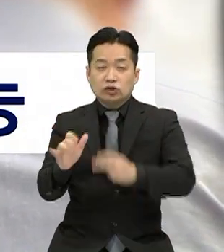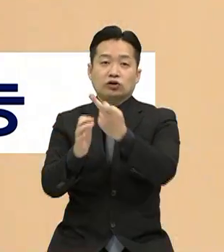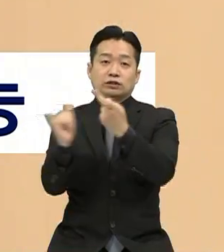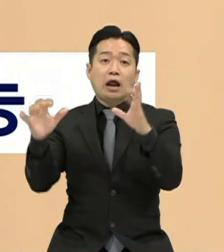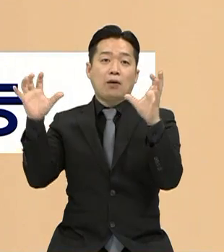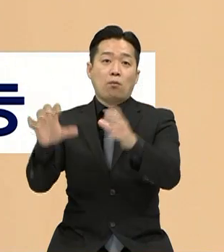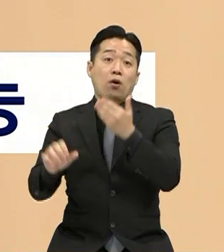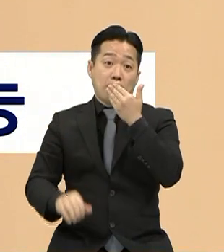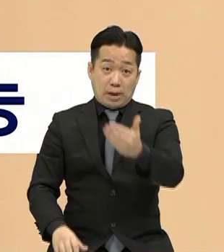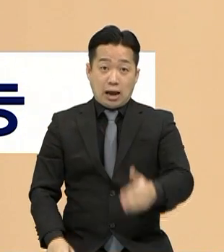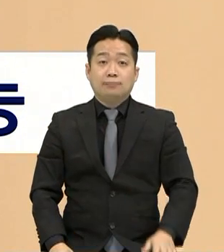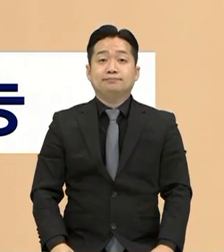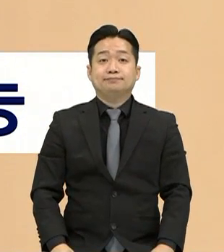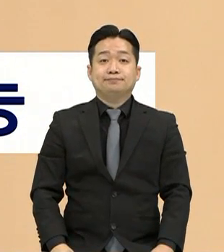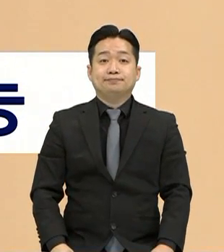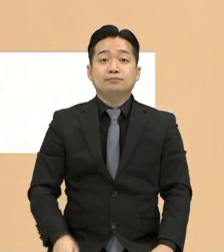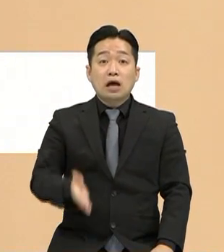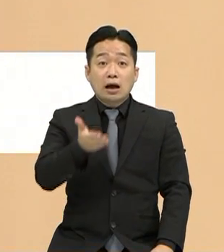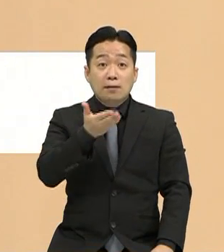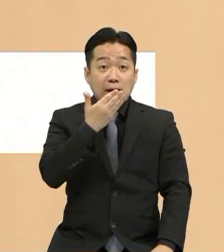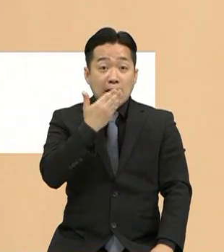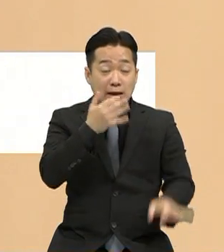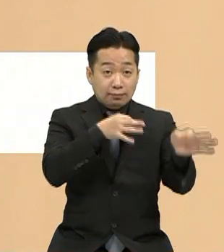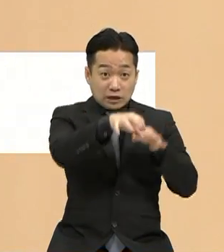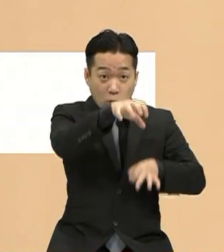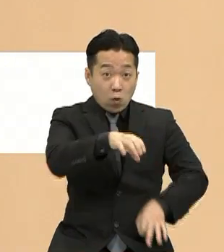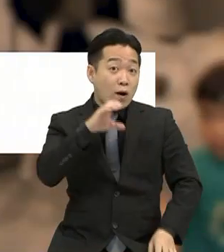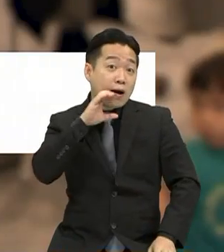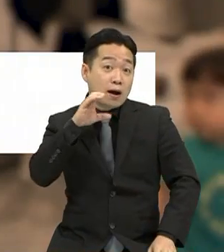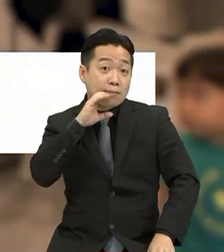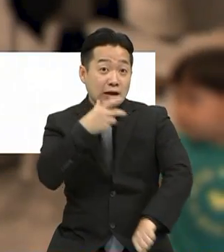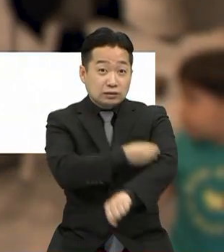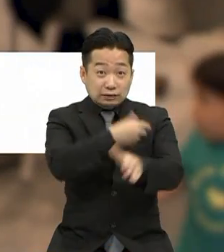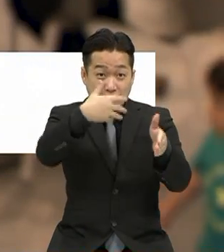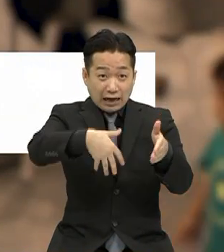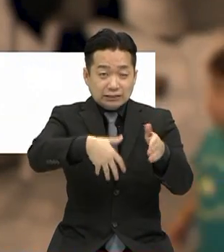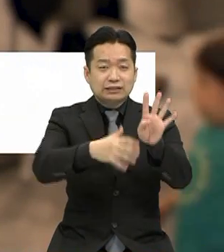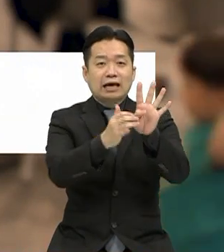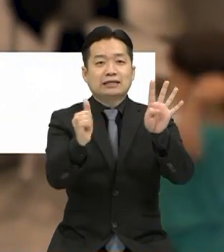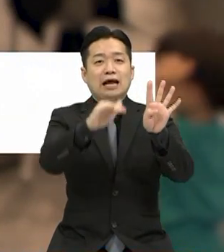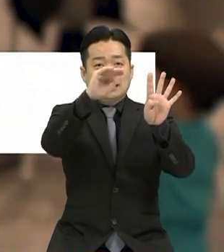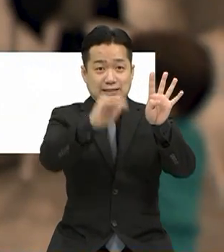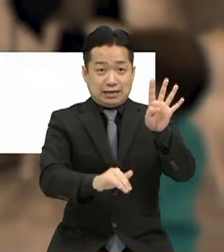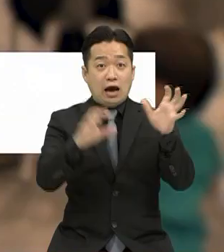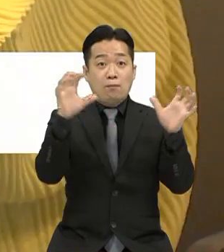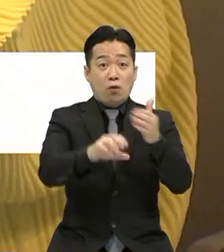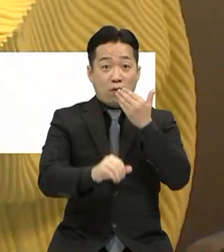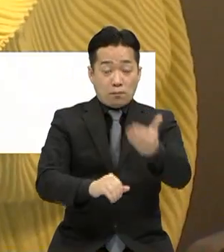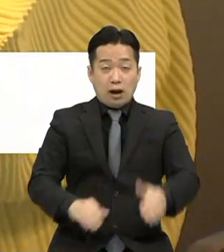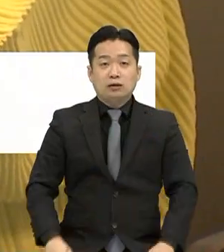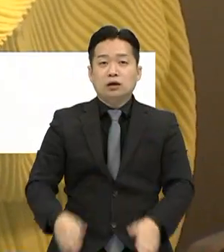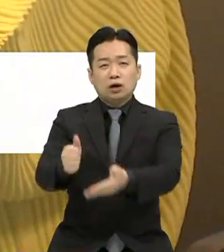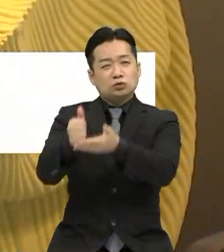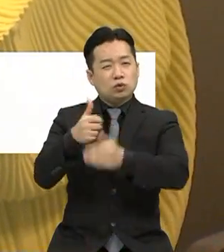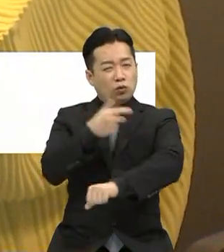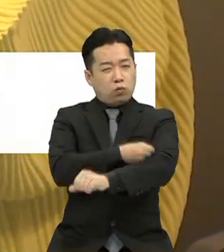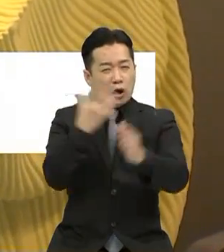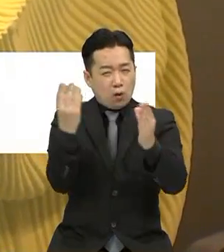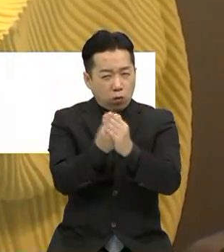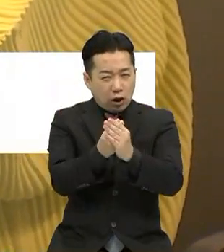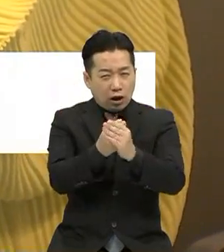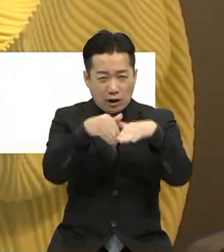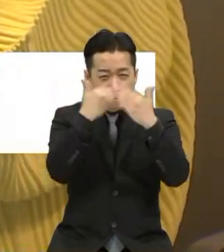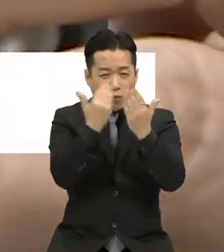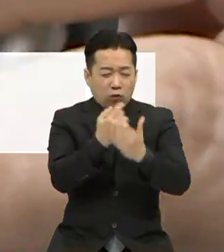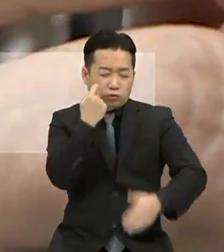12명으로 늘어납니다. 식당과 카페의 경우 미접종자는 4명 이하만 모일 수 있는데 손님들의 접종 완료 정보를